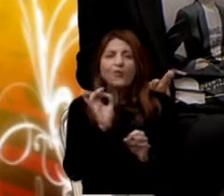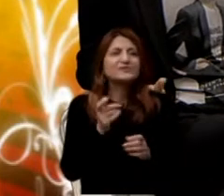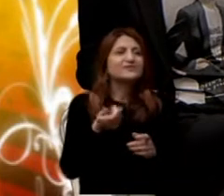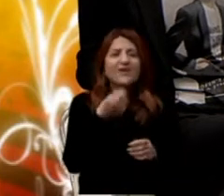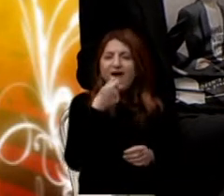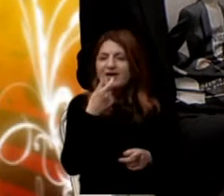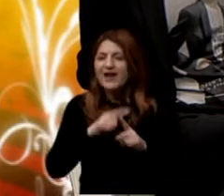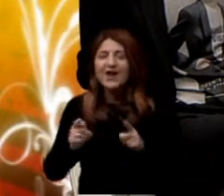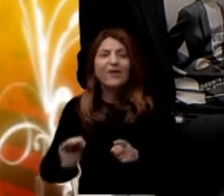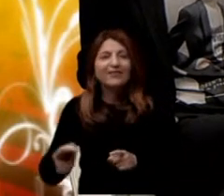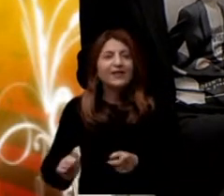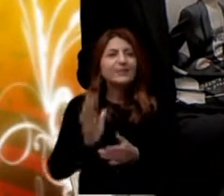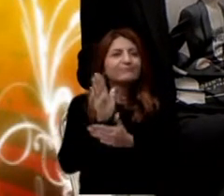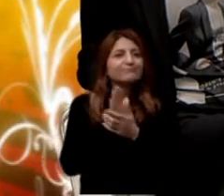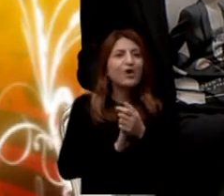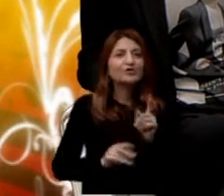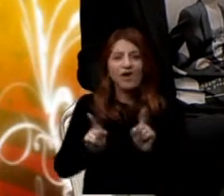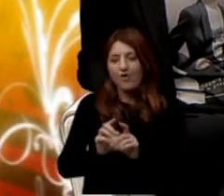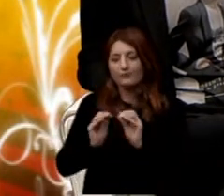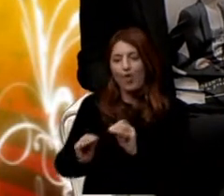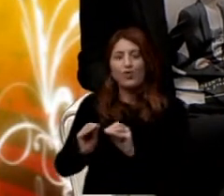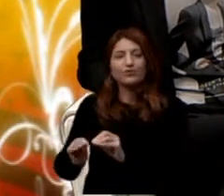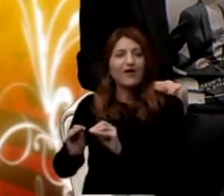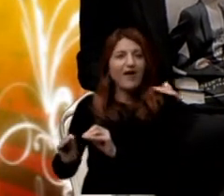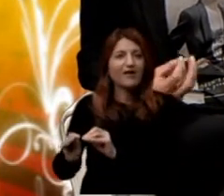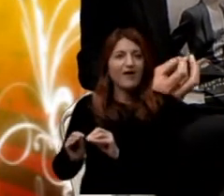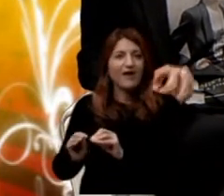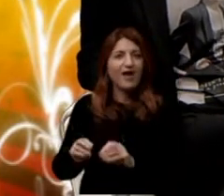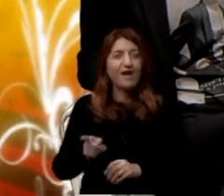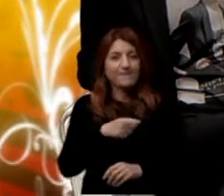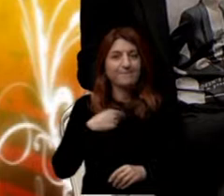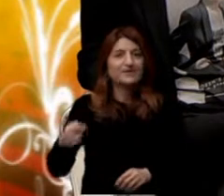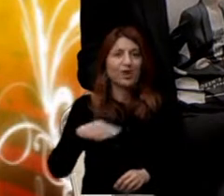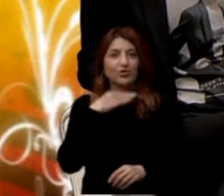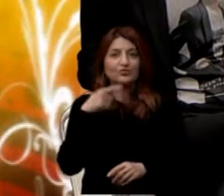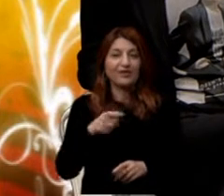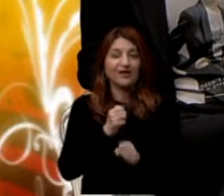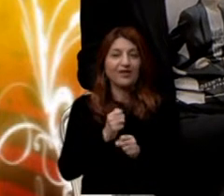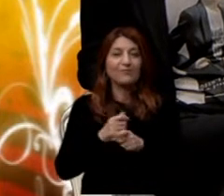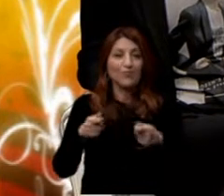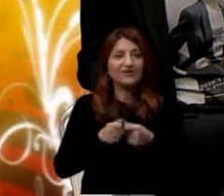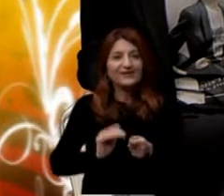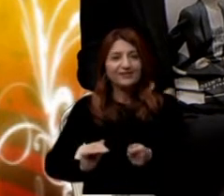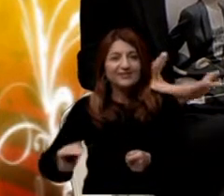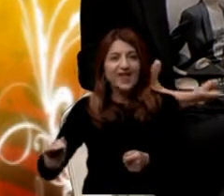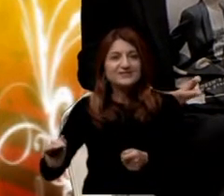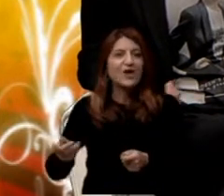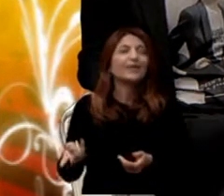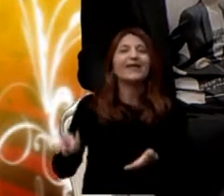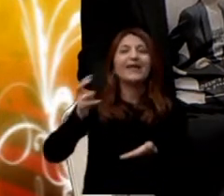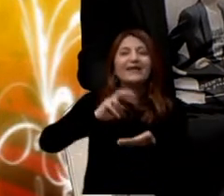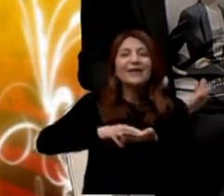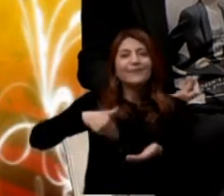namirnicama. Dijete se odgaja prehrambeno isto tako. Znači, mi se isto dosta bavimo i tom populacijom djece u